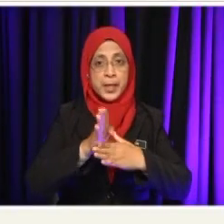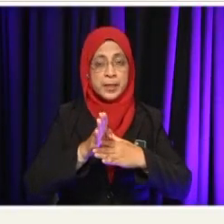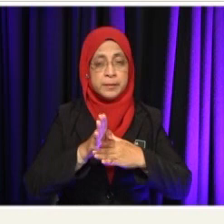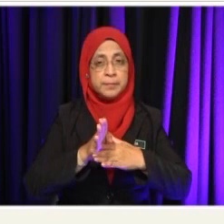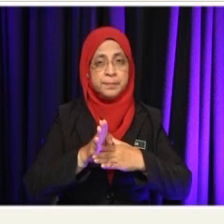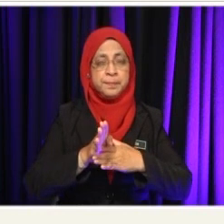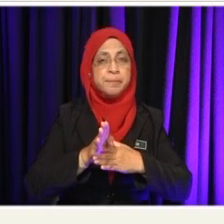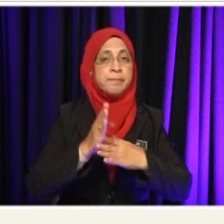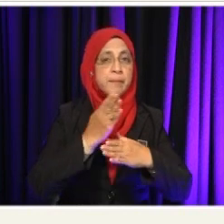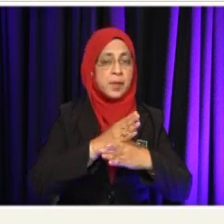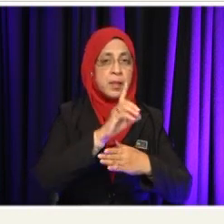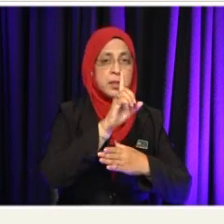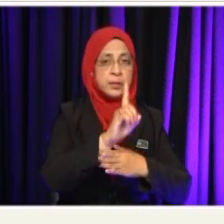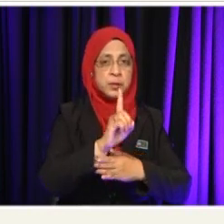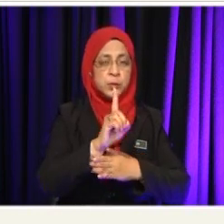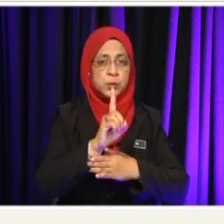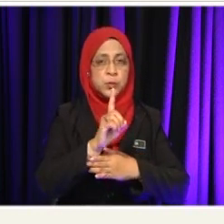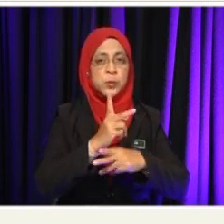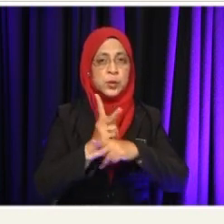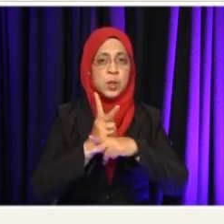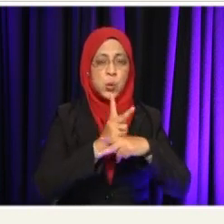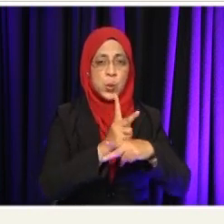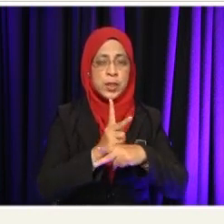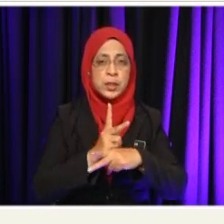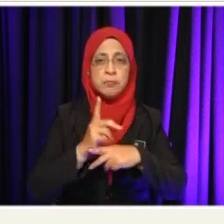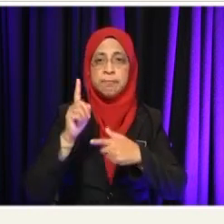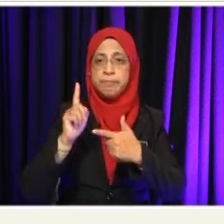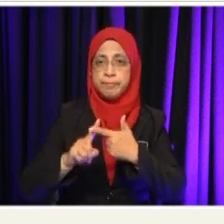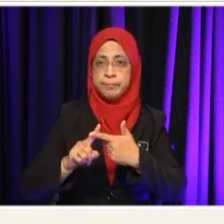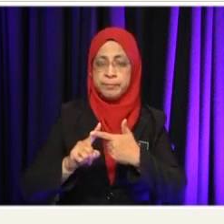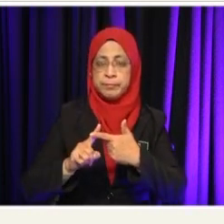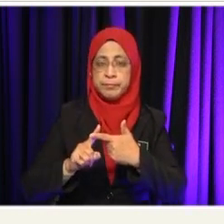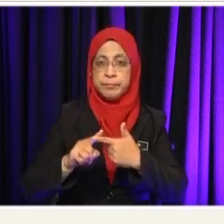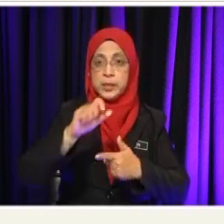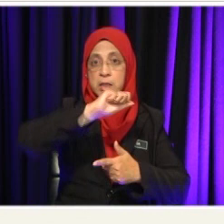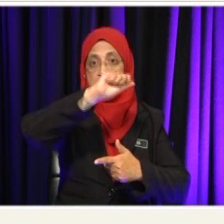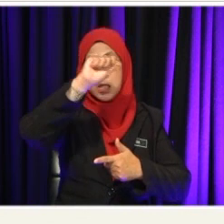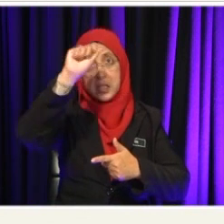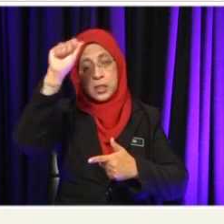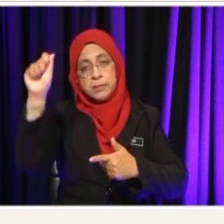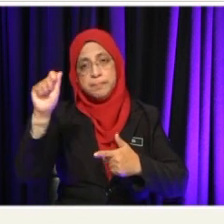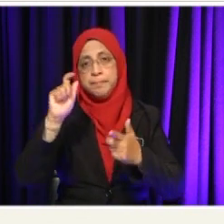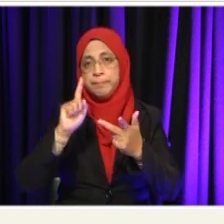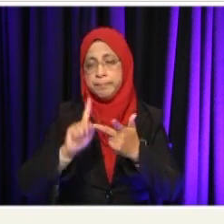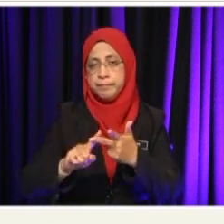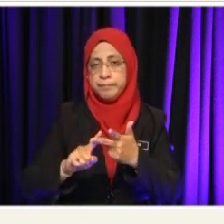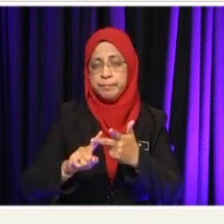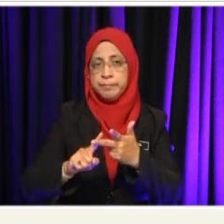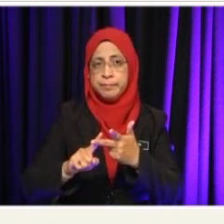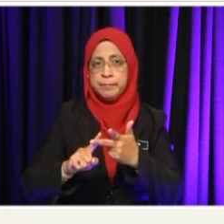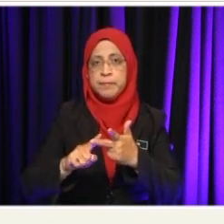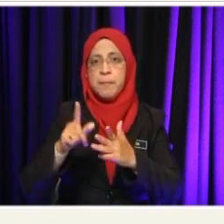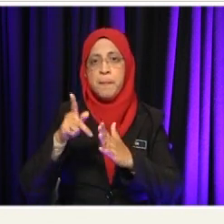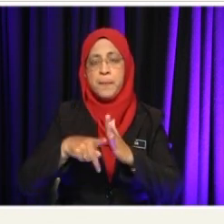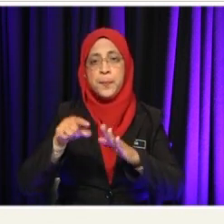kita ada segmen yang pertama yaitu segmen kawalan yang kedua adalah segment angkasa dan segmen yang ketiga adalah segmen